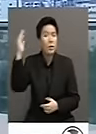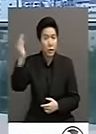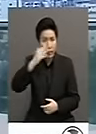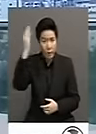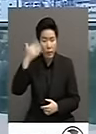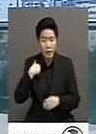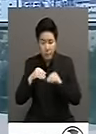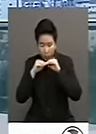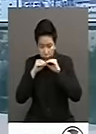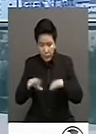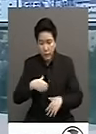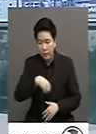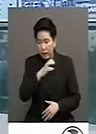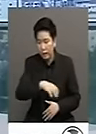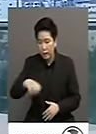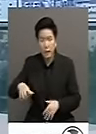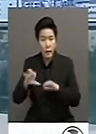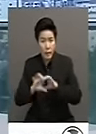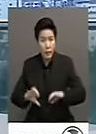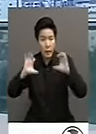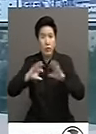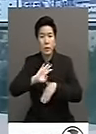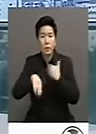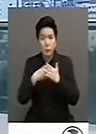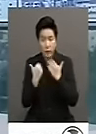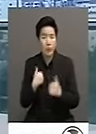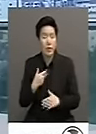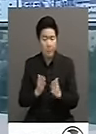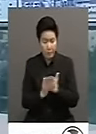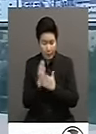ตามประกาศของหน่วยงานภาครัฐอย่างใกล้ชิดนะครับฟังผ่านทางนาว26นี้ก็ได้ครับ